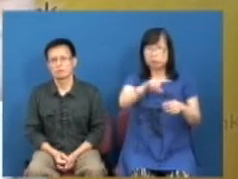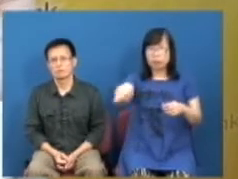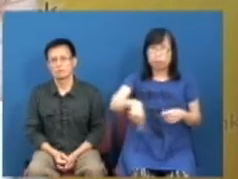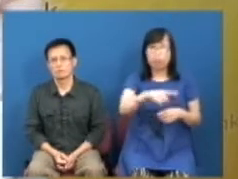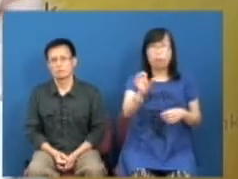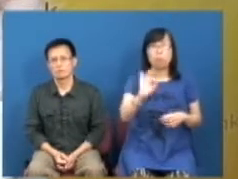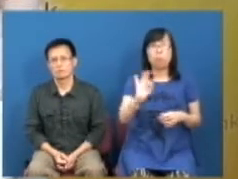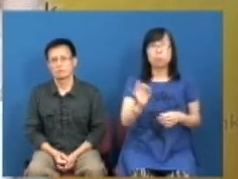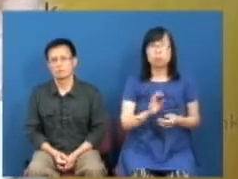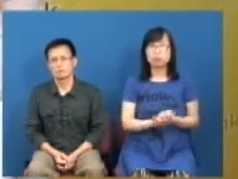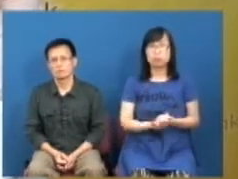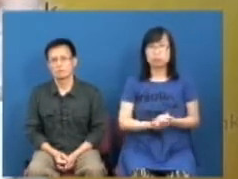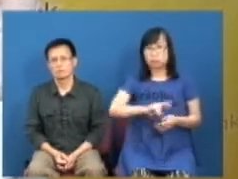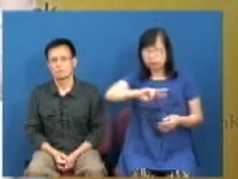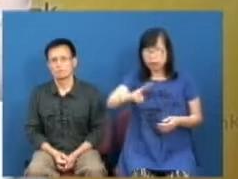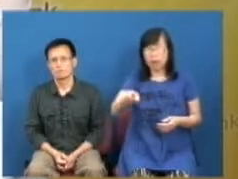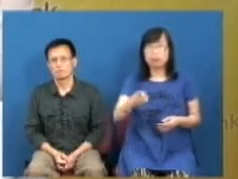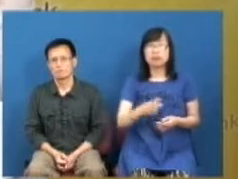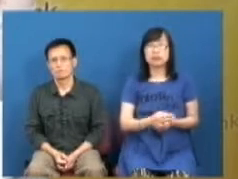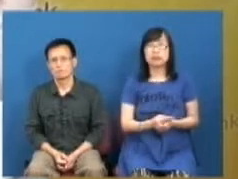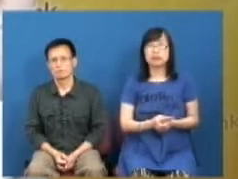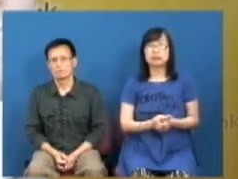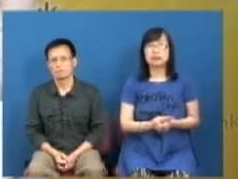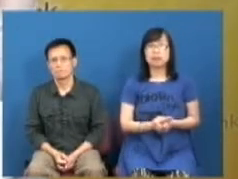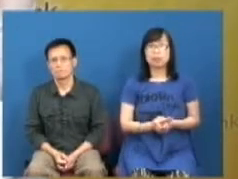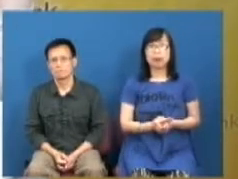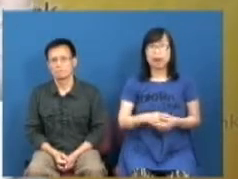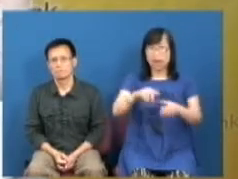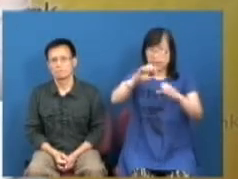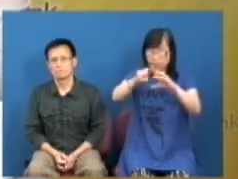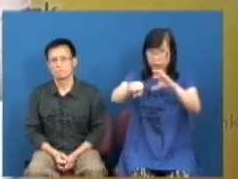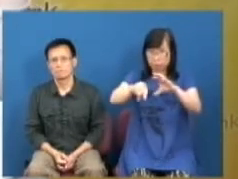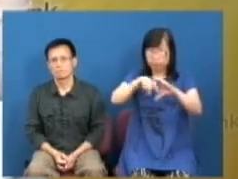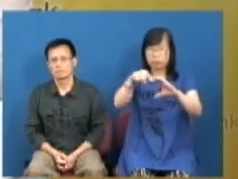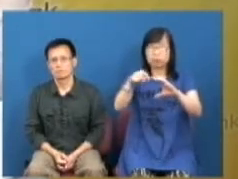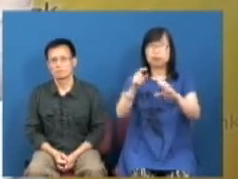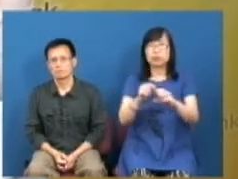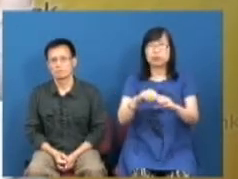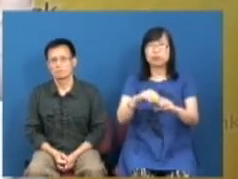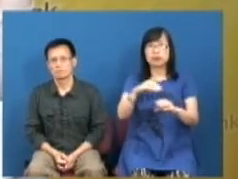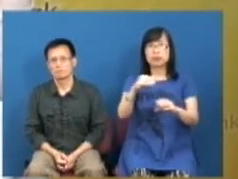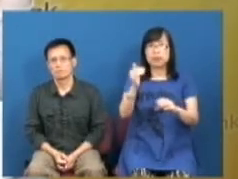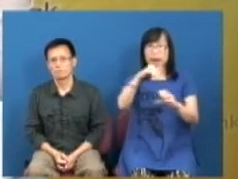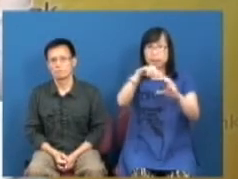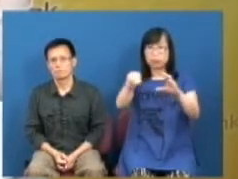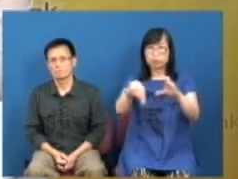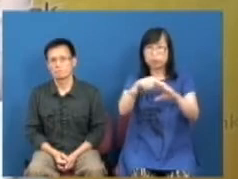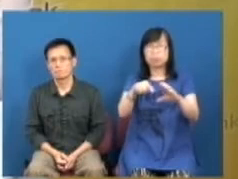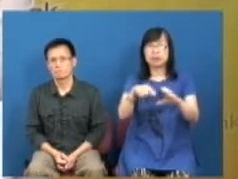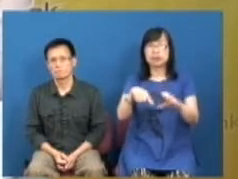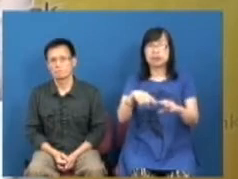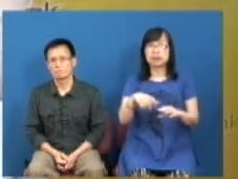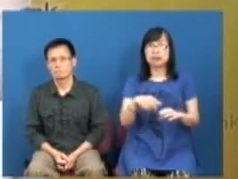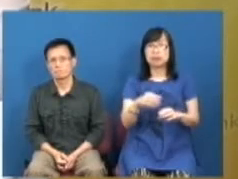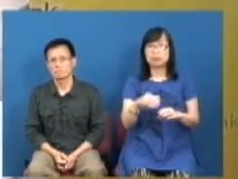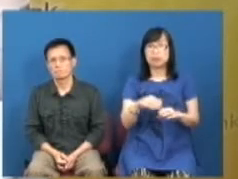兩塊啦。咁但係問題調翻轉，咁喺岩洞嘅土地裏邊咧，其實係咪即係有